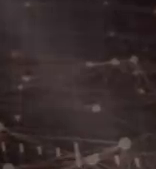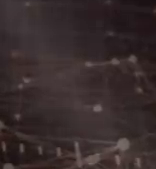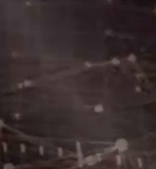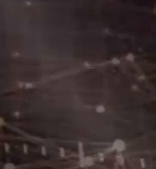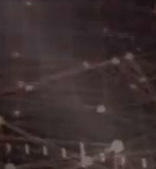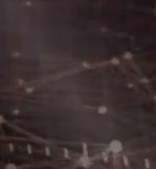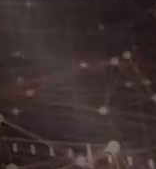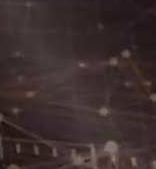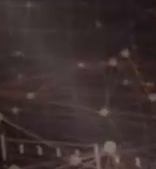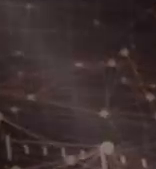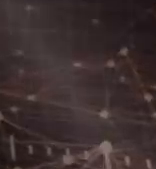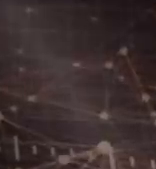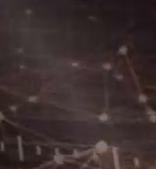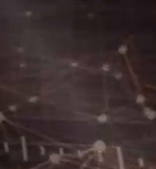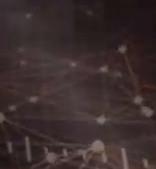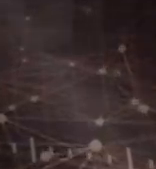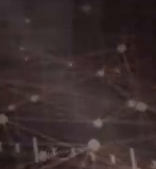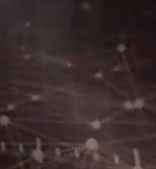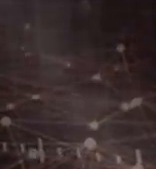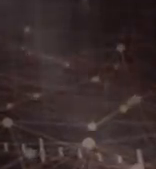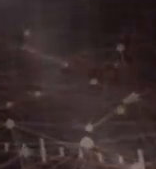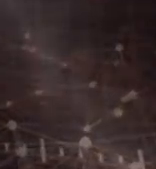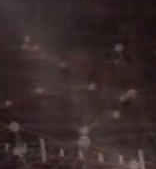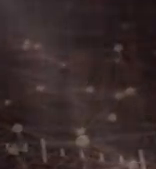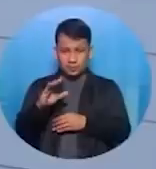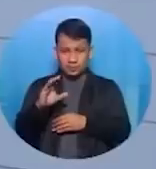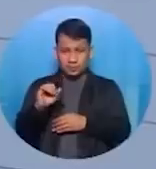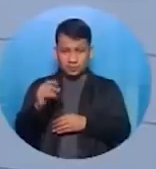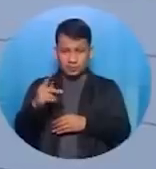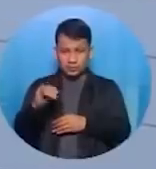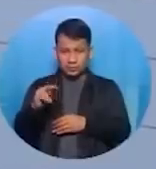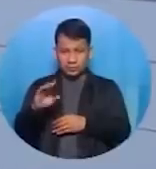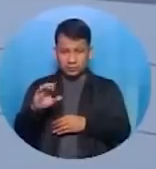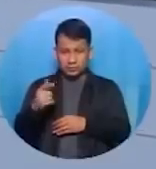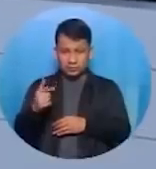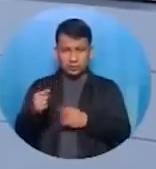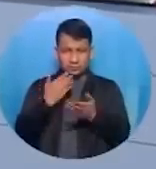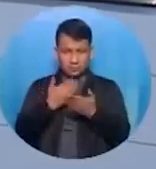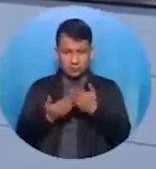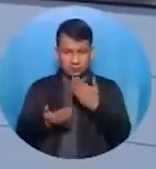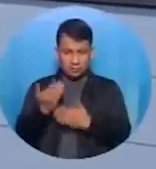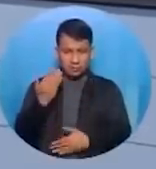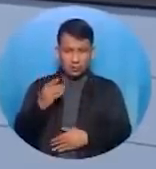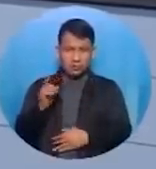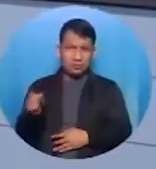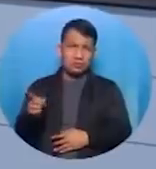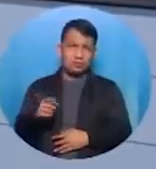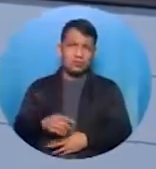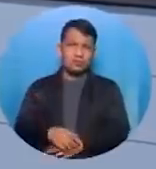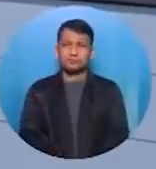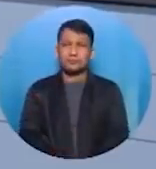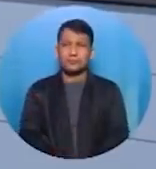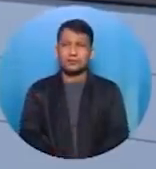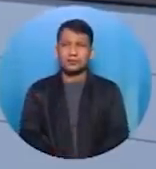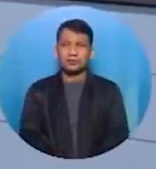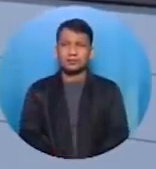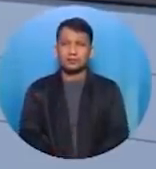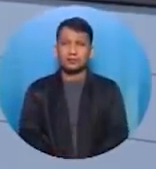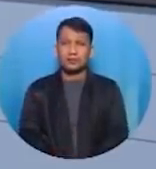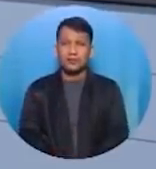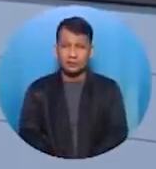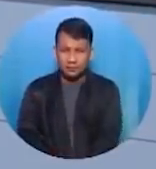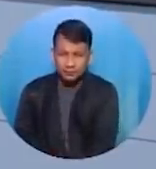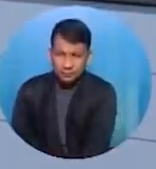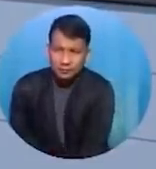Si Reynaldo Corpus, Branch Manager ng Magic Knight Security Agency. Mr. Corpus, magandang umaga. Magandang umaga mo. 48 po ng